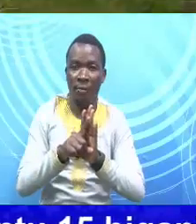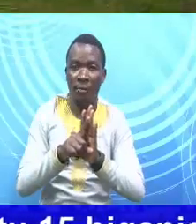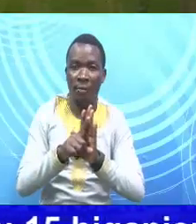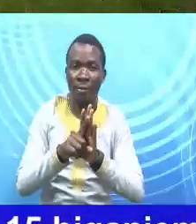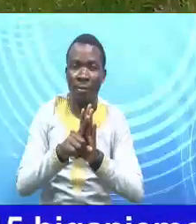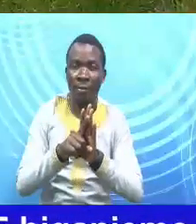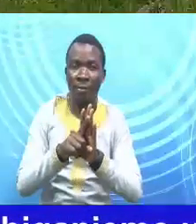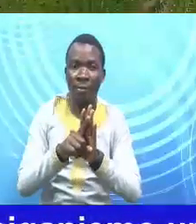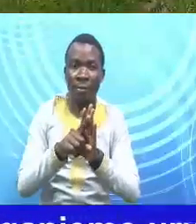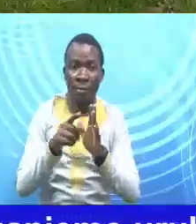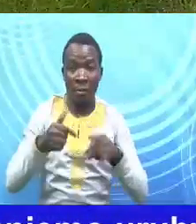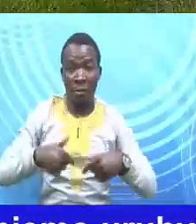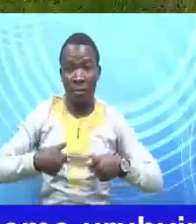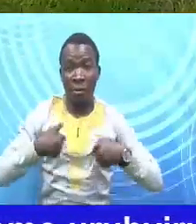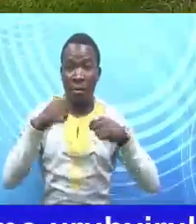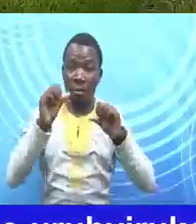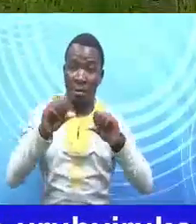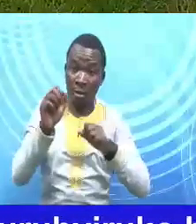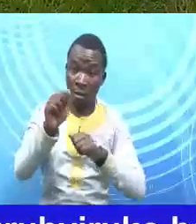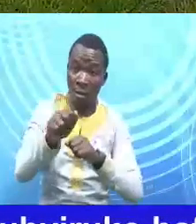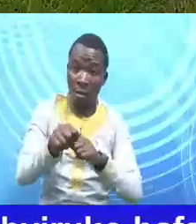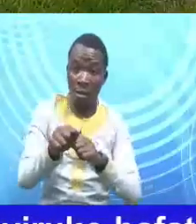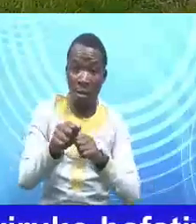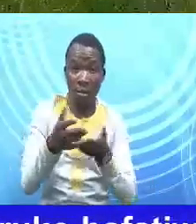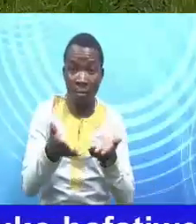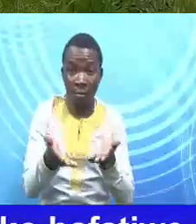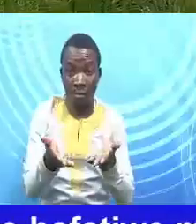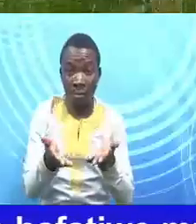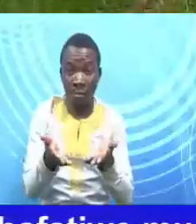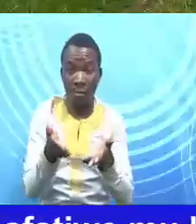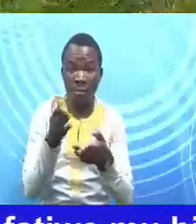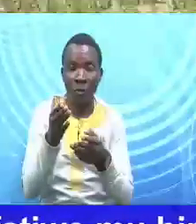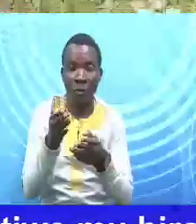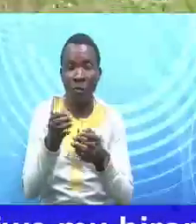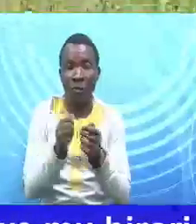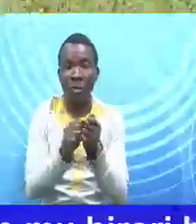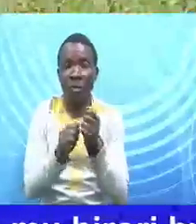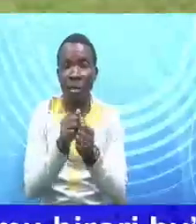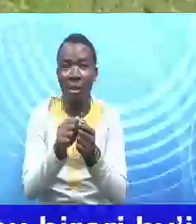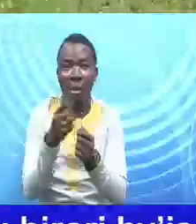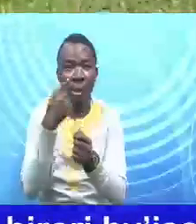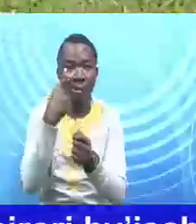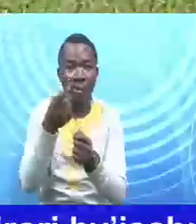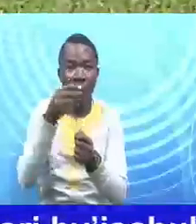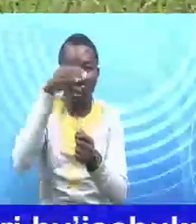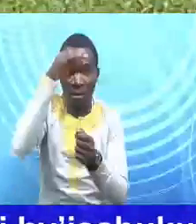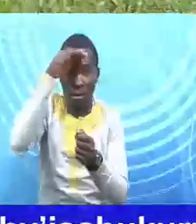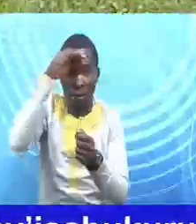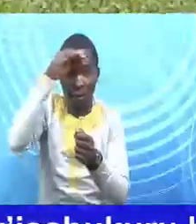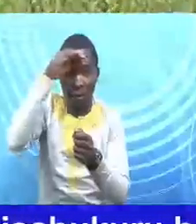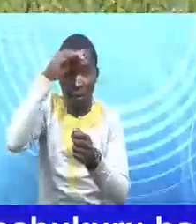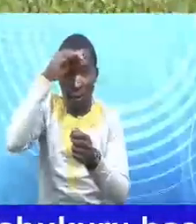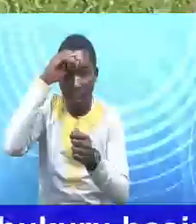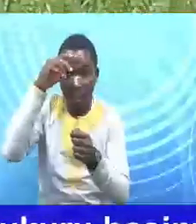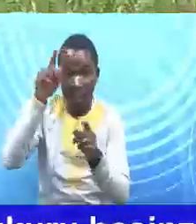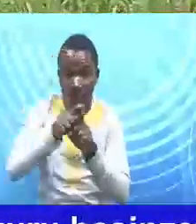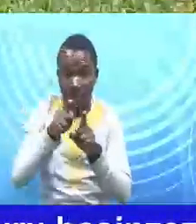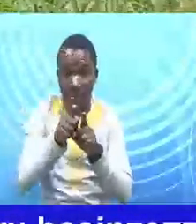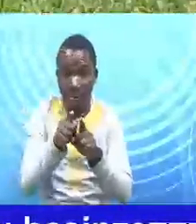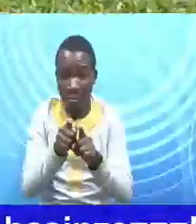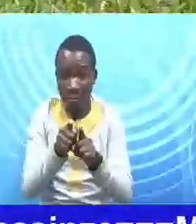Bayeho nawe nyine akazi nako nyine n'ubwizi mizigure nari mbonye polisi irakwitambitse nawe urakatigara